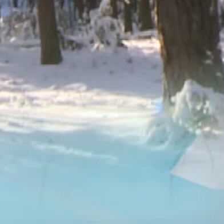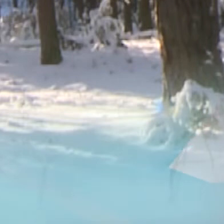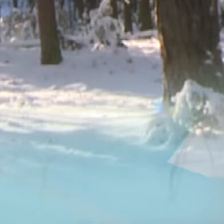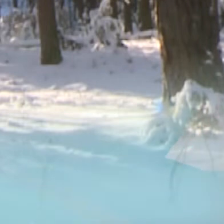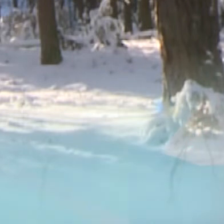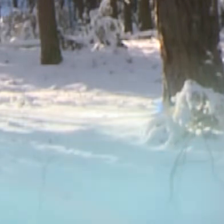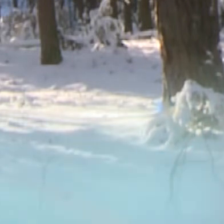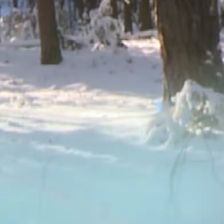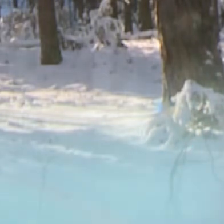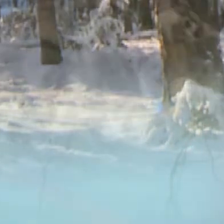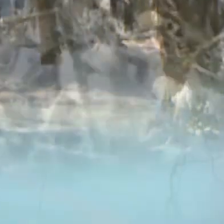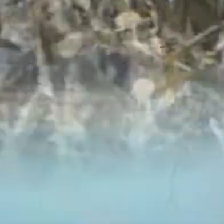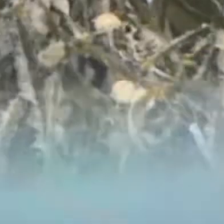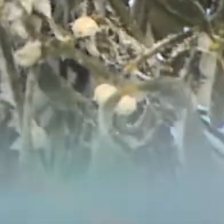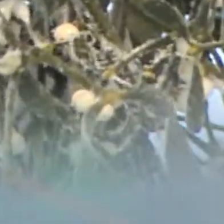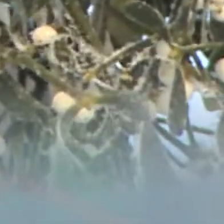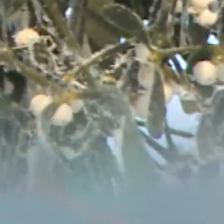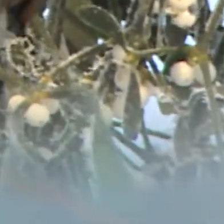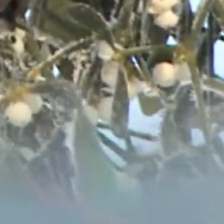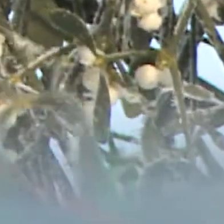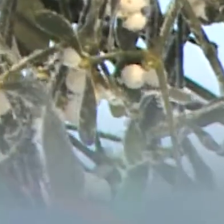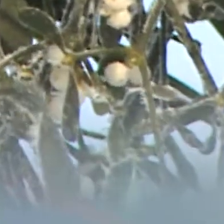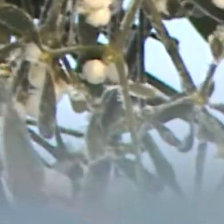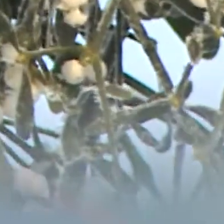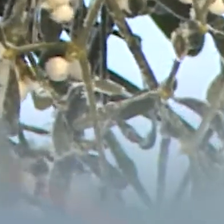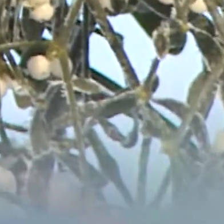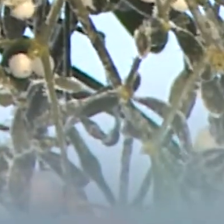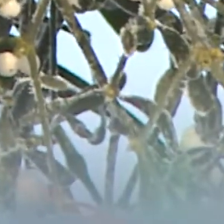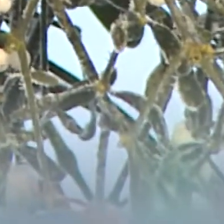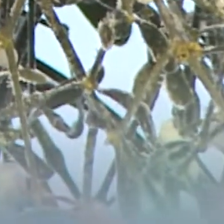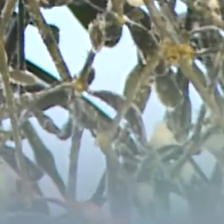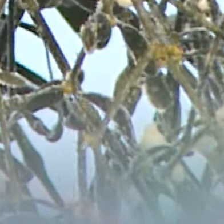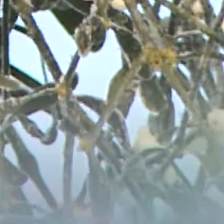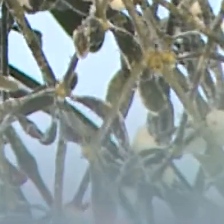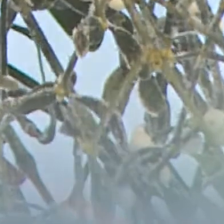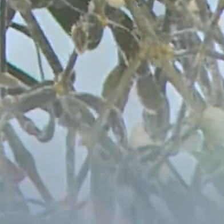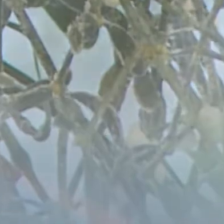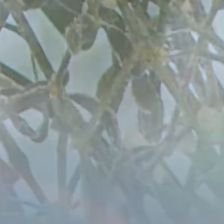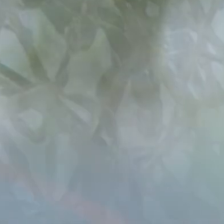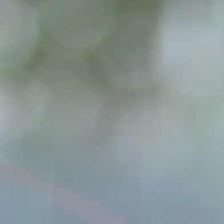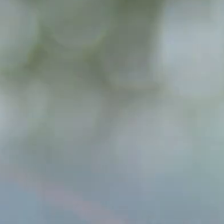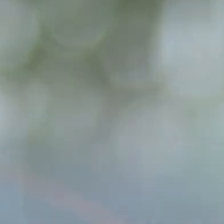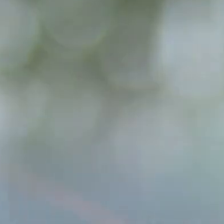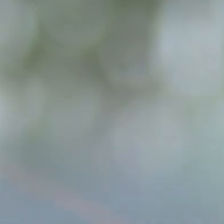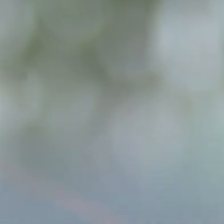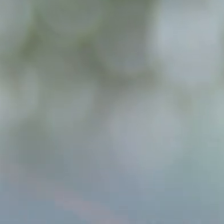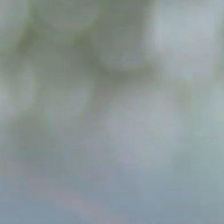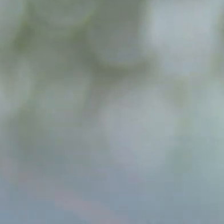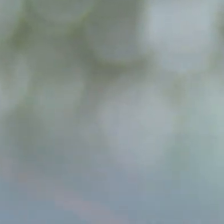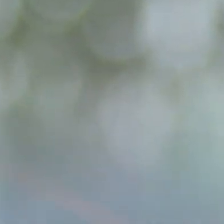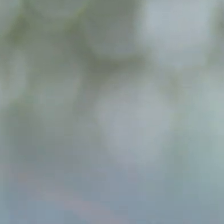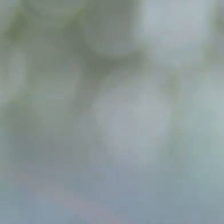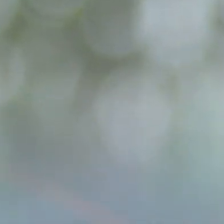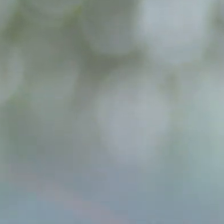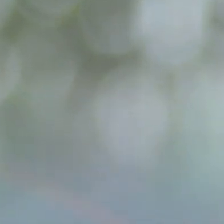да пажаданага выніку з найменшай затратай сіл. Дзень спрыяльны да крапатлівай работы, якая патрабуе сур'ёзнага і